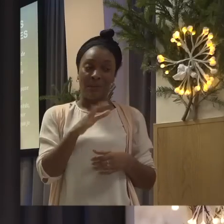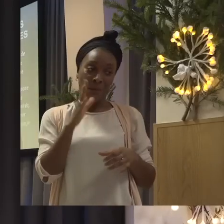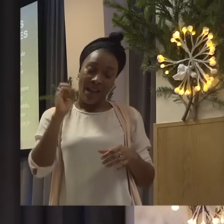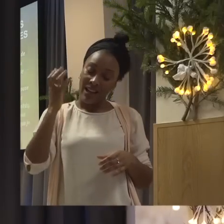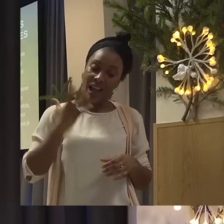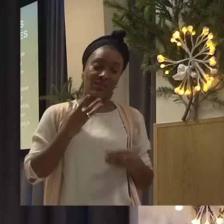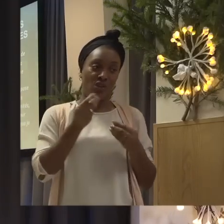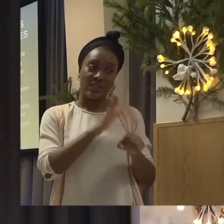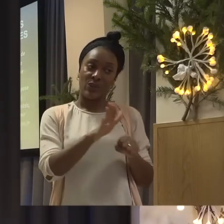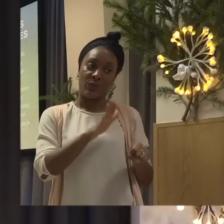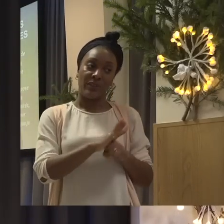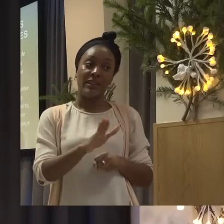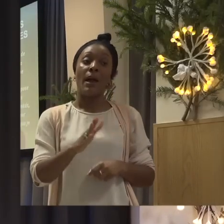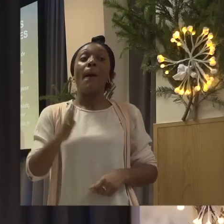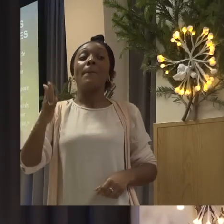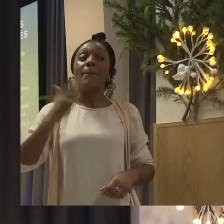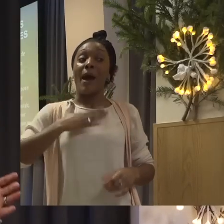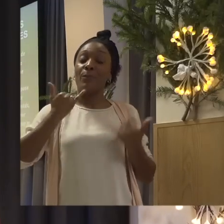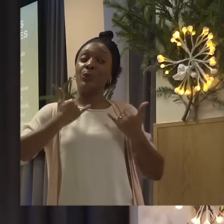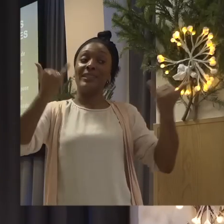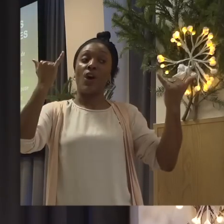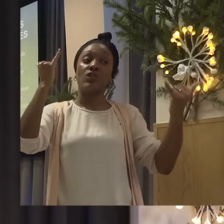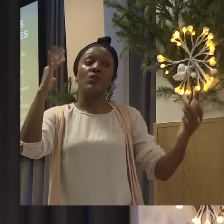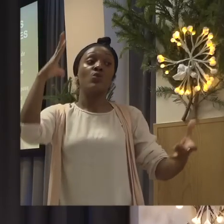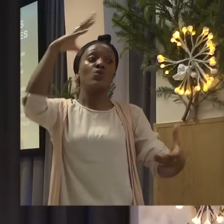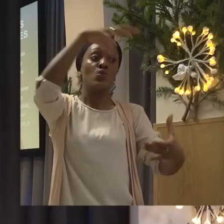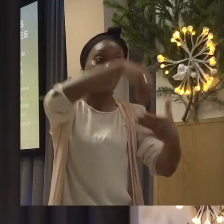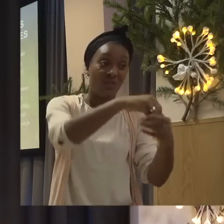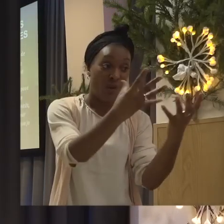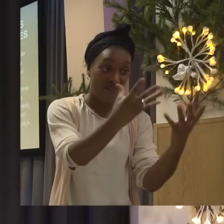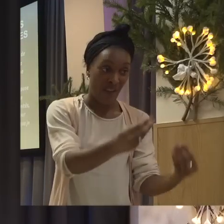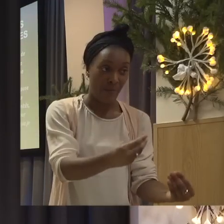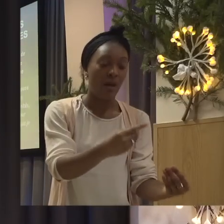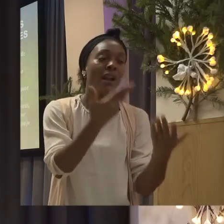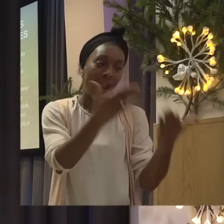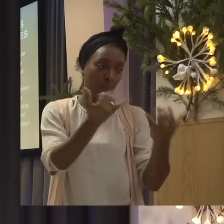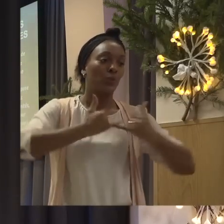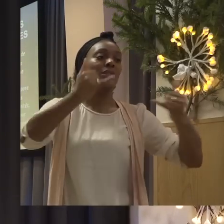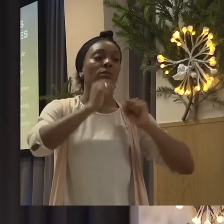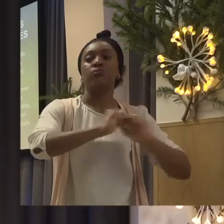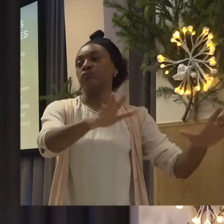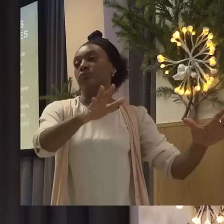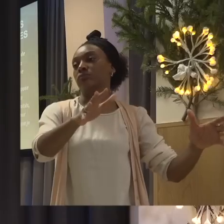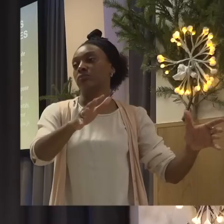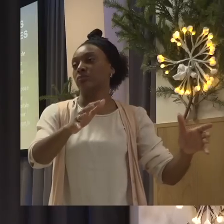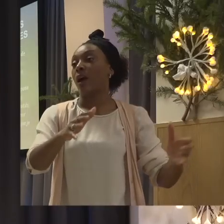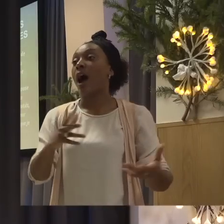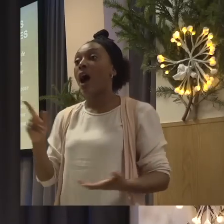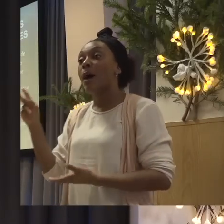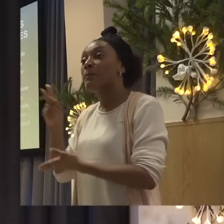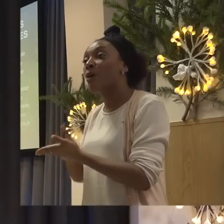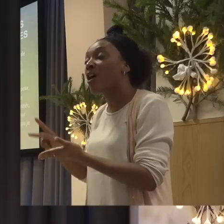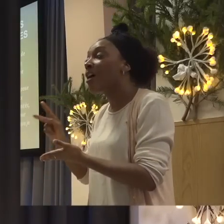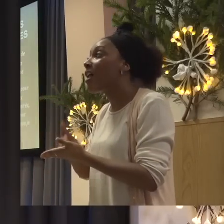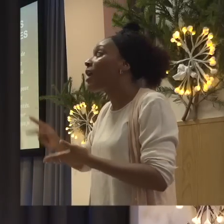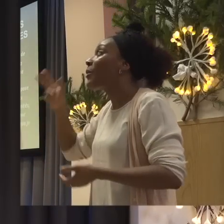faiblesse. Et Paul te dit, je me glorifierai donc bien plus volontiers de mes faiblesses. Vous voyez que l'apôtre